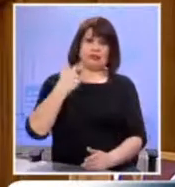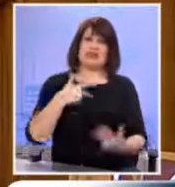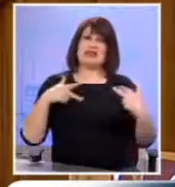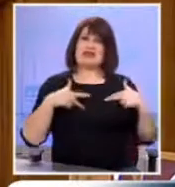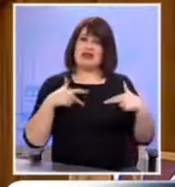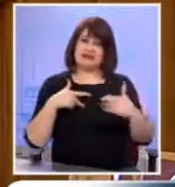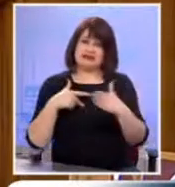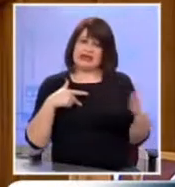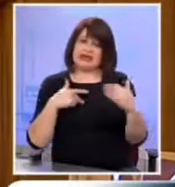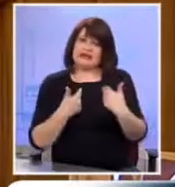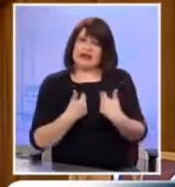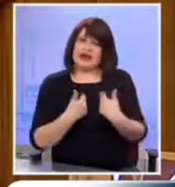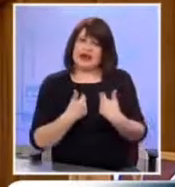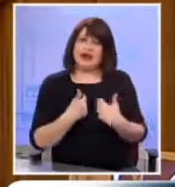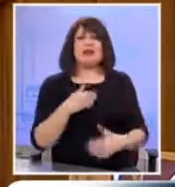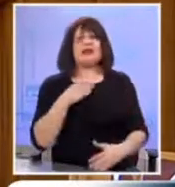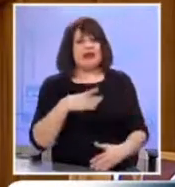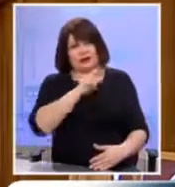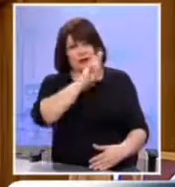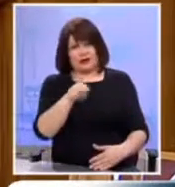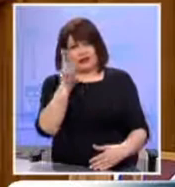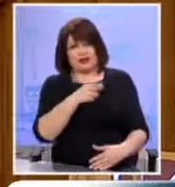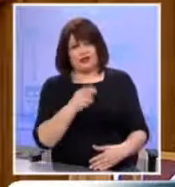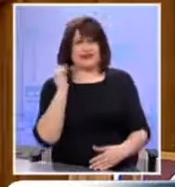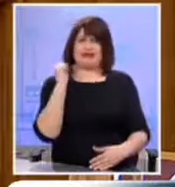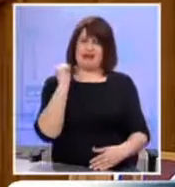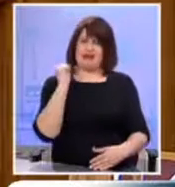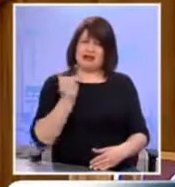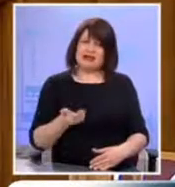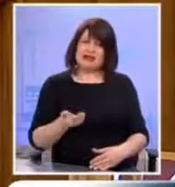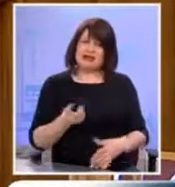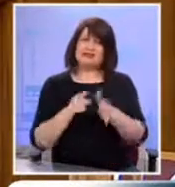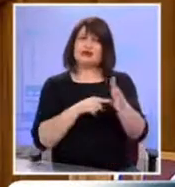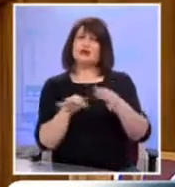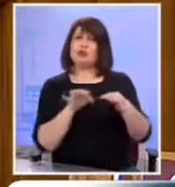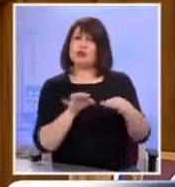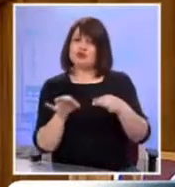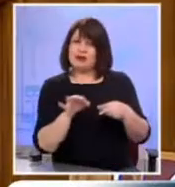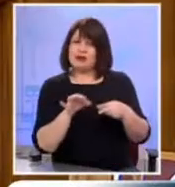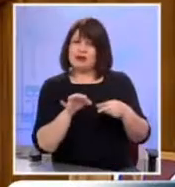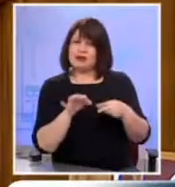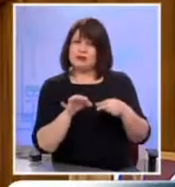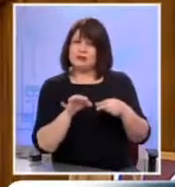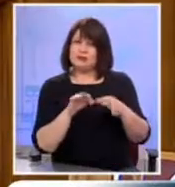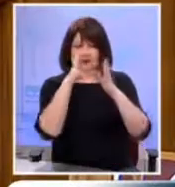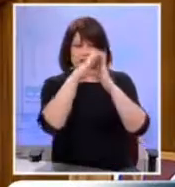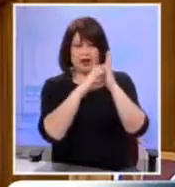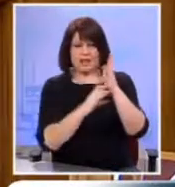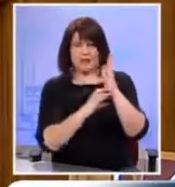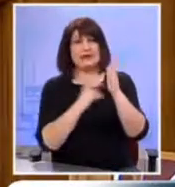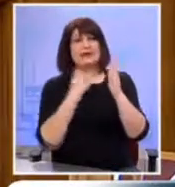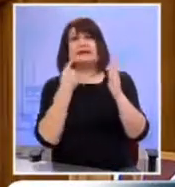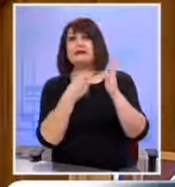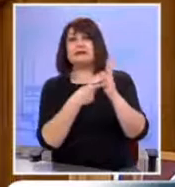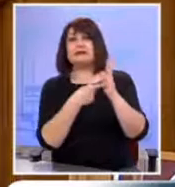κυβέρνηση της αριστεράς ότι θέλει να καταργήσει το συνδικαλισμό όταν το νομοσχέδιο μέσα από τα άρθρα του